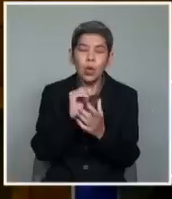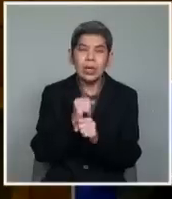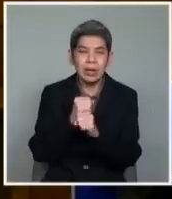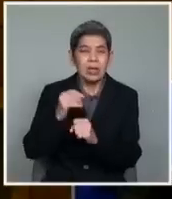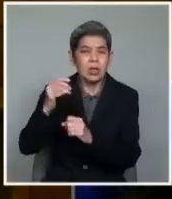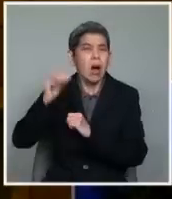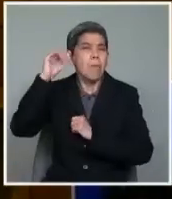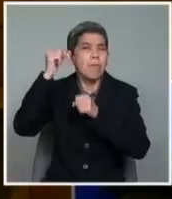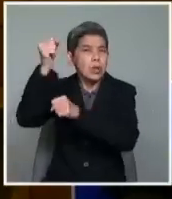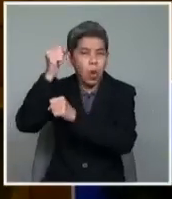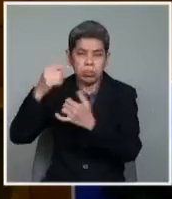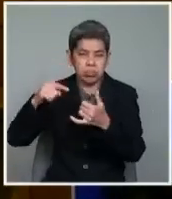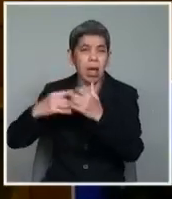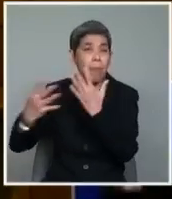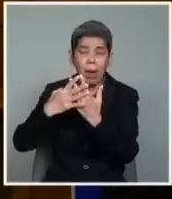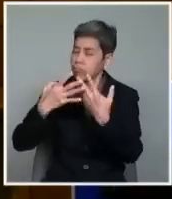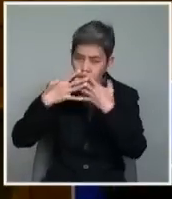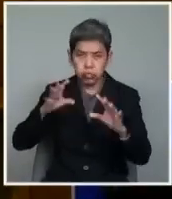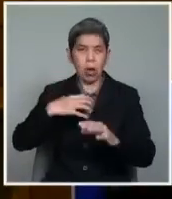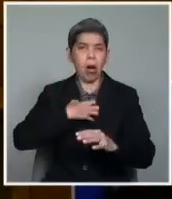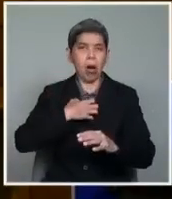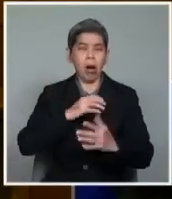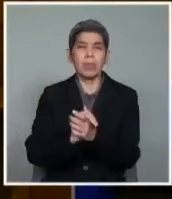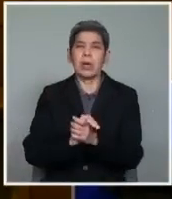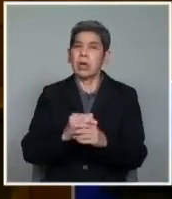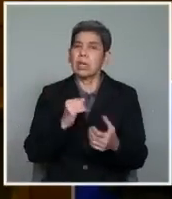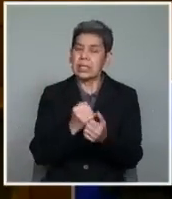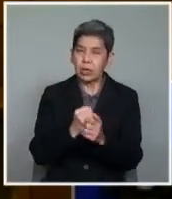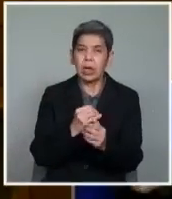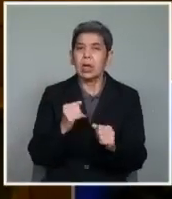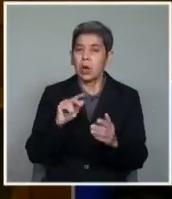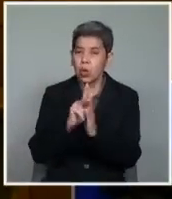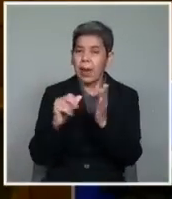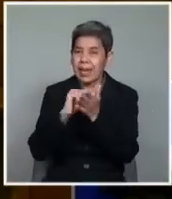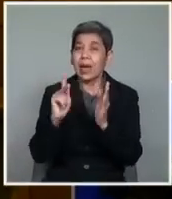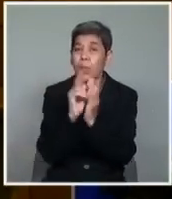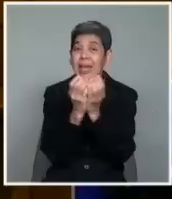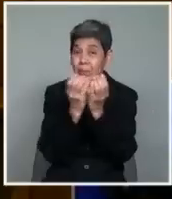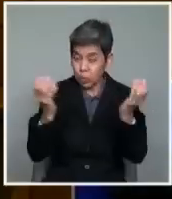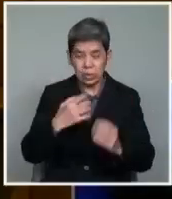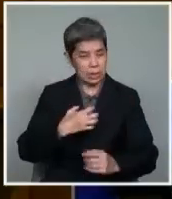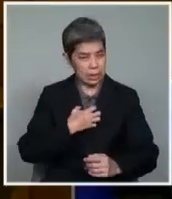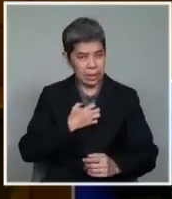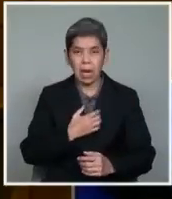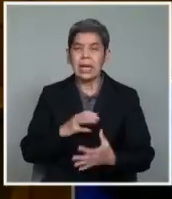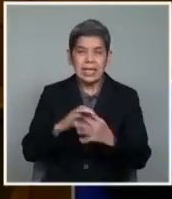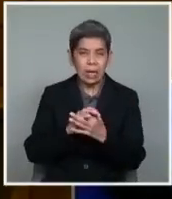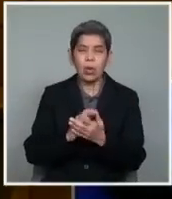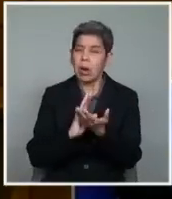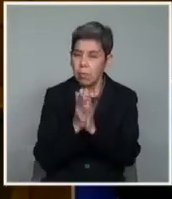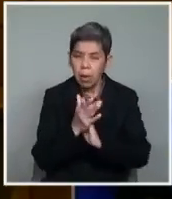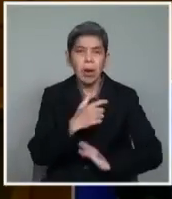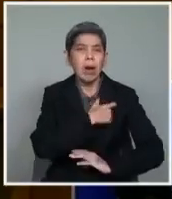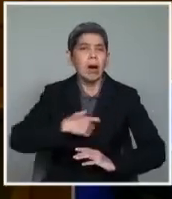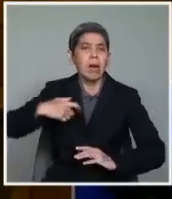มตัวการเลือกประกาศสถานการณ์ฉุกเฉินการแก้ไขเพิ่มเติมรัฐธรรมนูญและเรียกร้องการไปรูปสถาบันนะครับซึ่งหลายเรื่